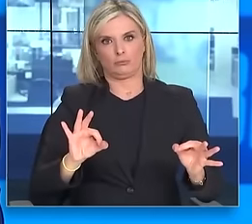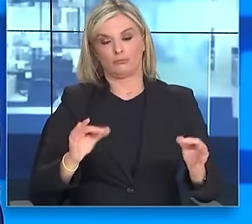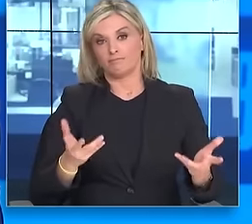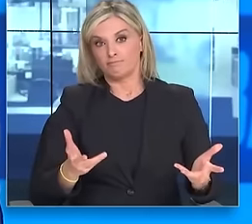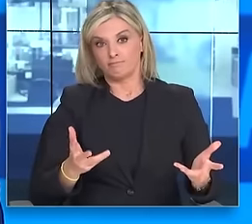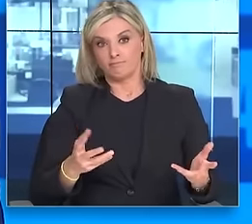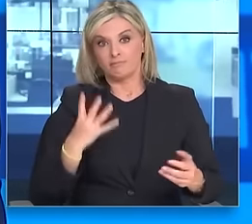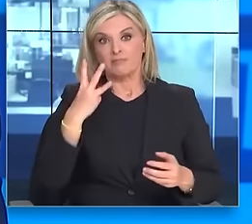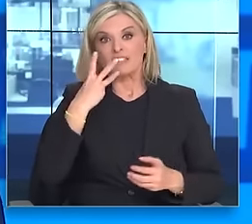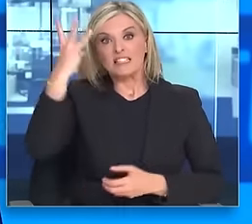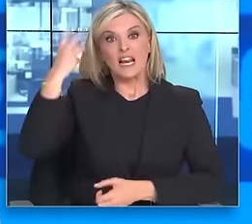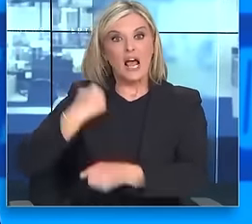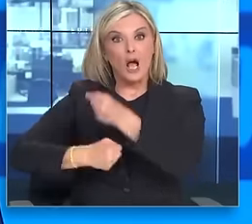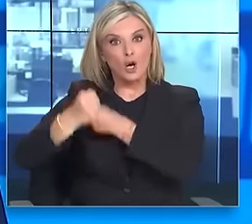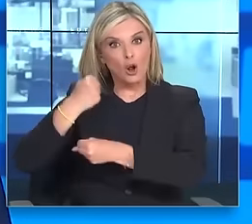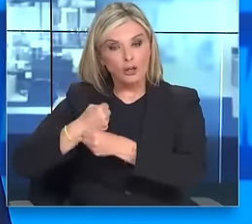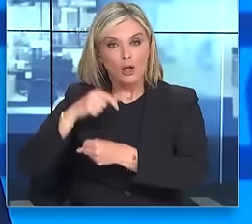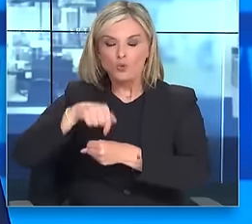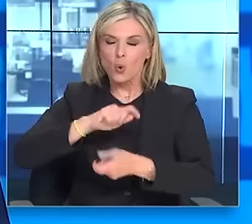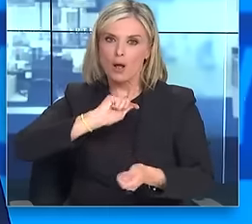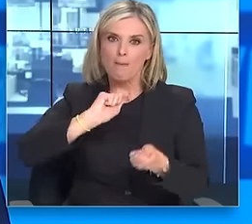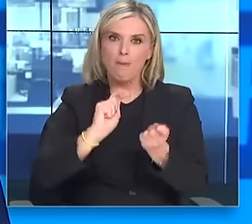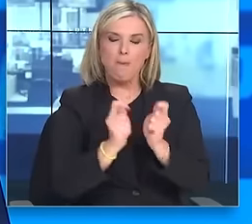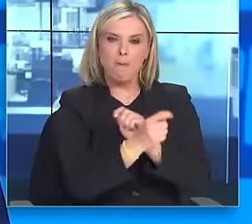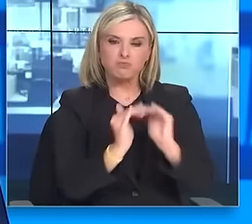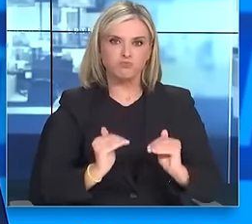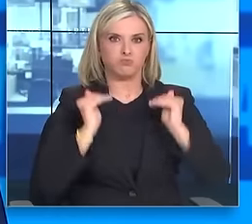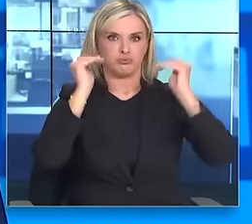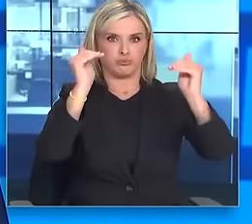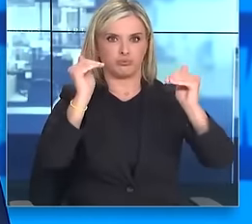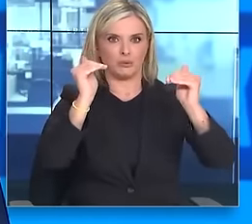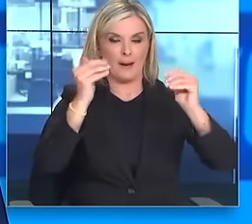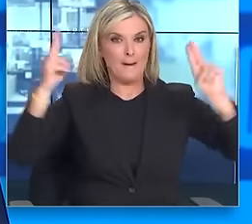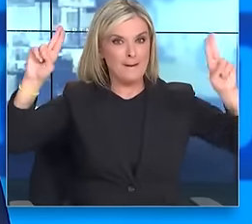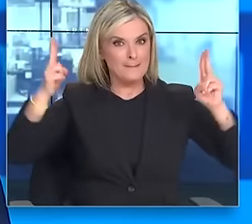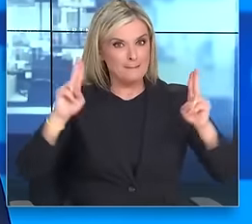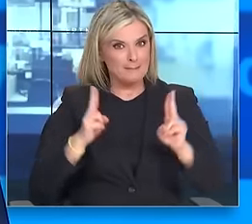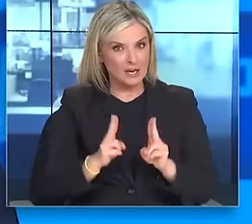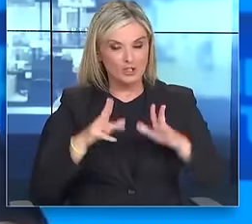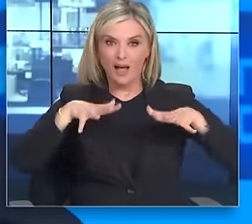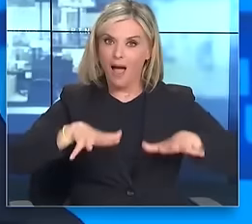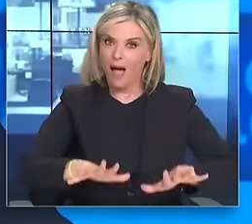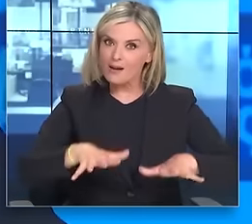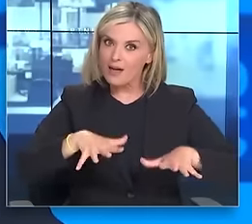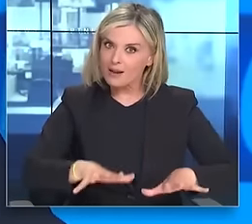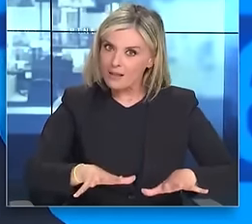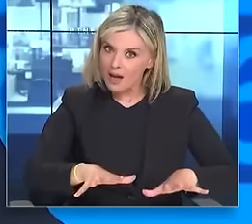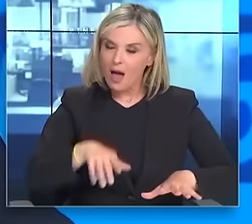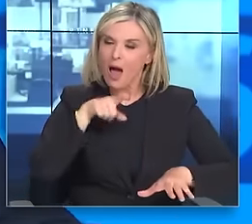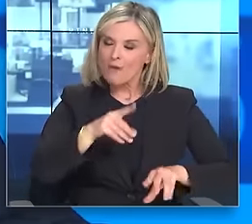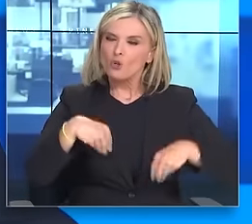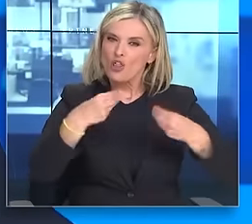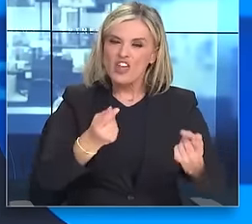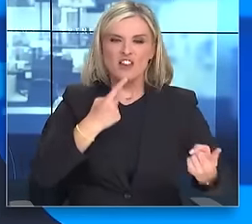που βρισκόντουσαν. Και όσο μειώνεται η ανεργία, τόσο αυξάνεται η διαπραγματευτική δύναμη των εργαζόμενων. Ακούω γκρίνια από